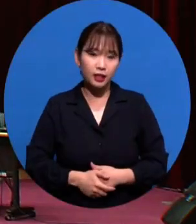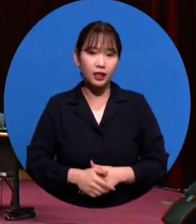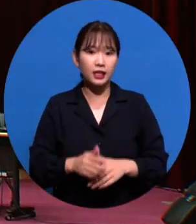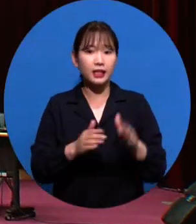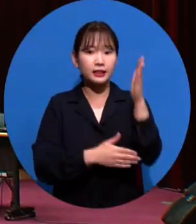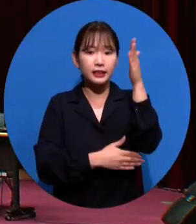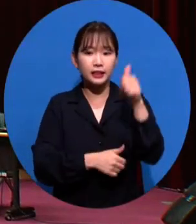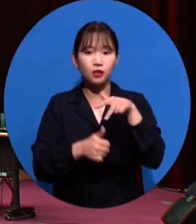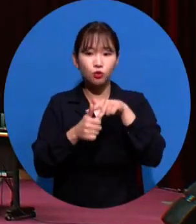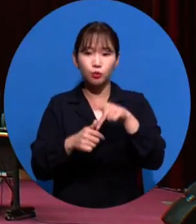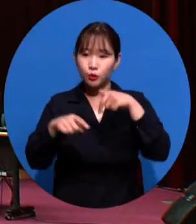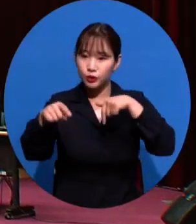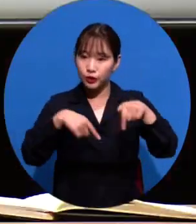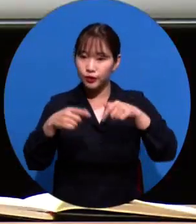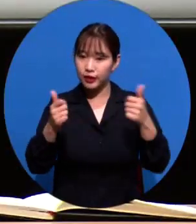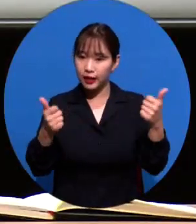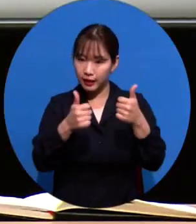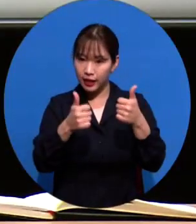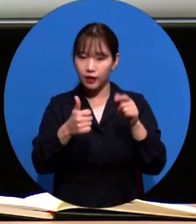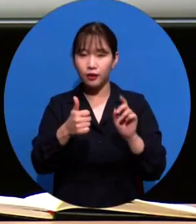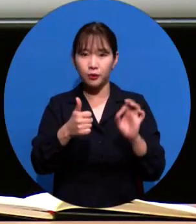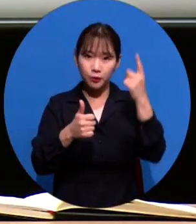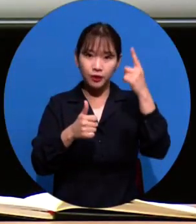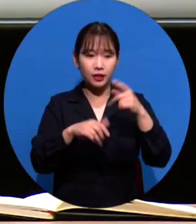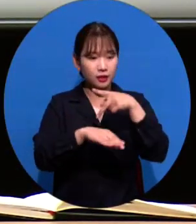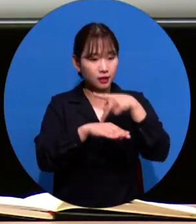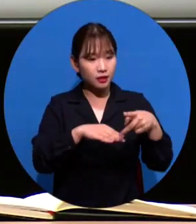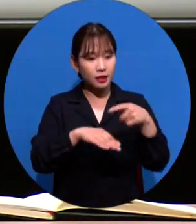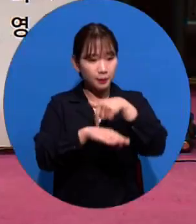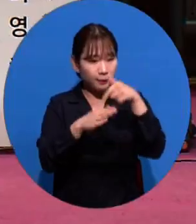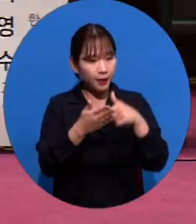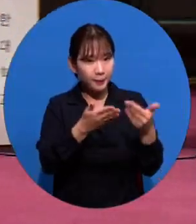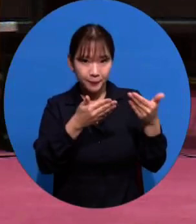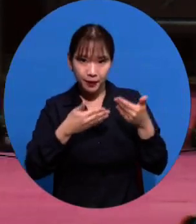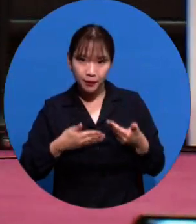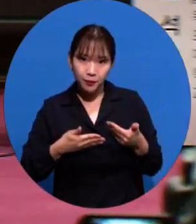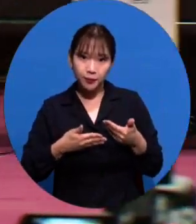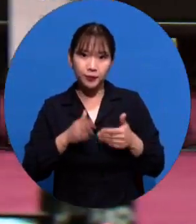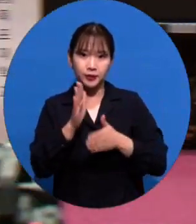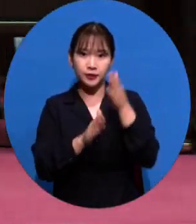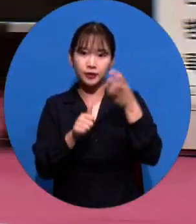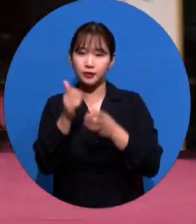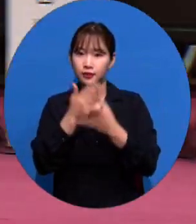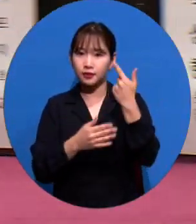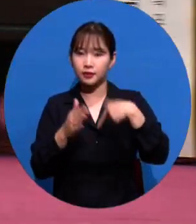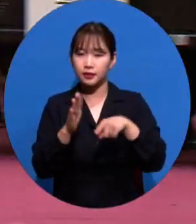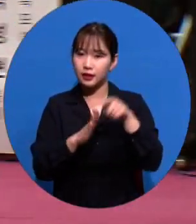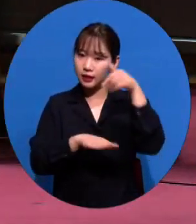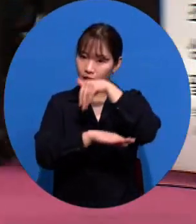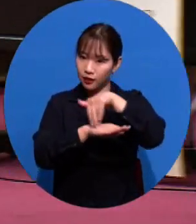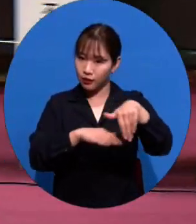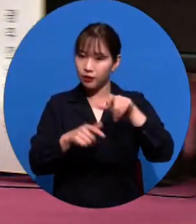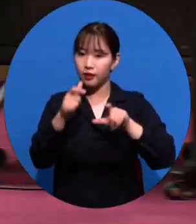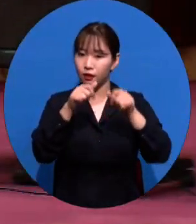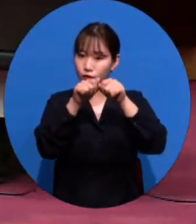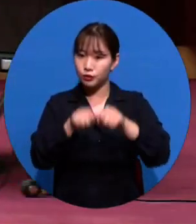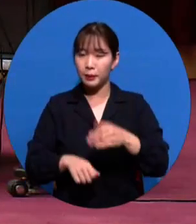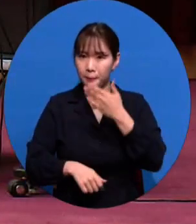목포시장 후보들의 정책 대결로 신안군의 마음을 얻고 시군 통합을 위한 청사진도